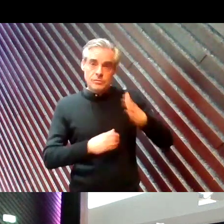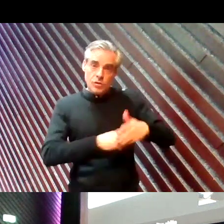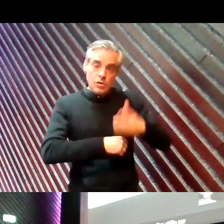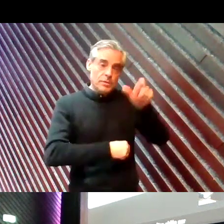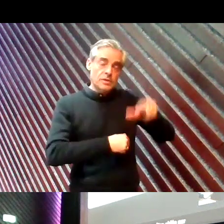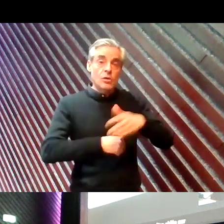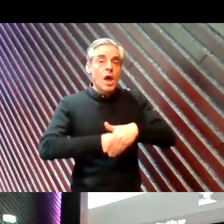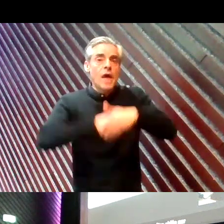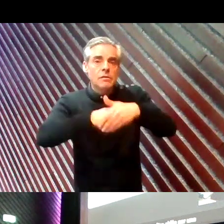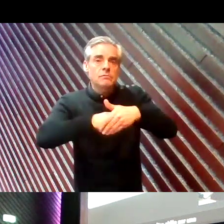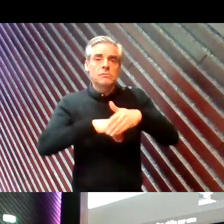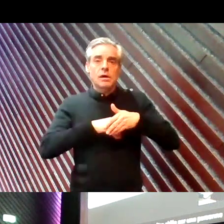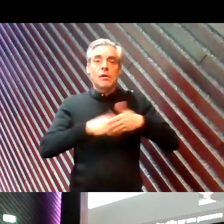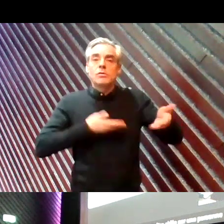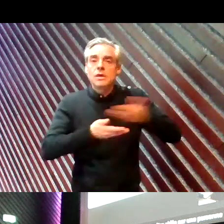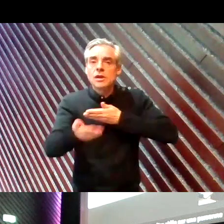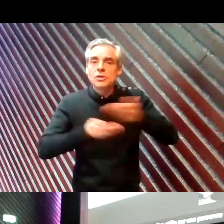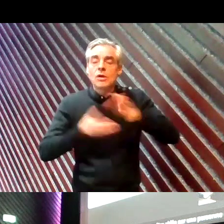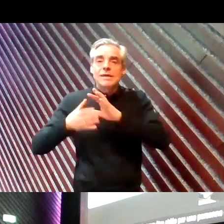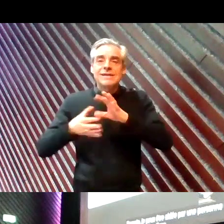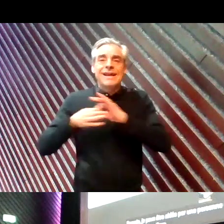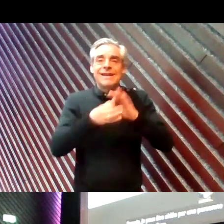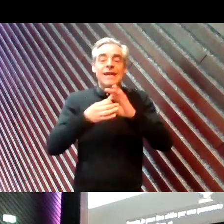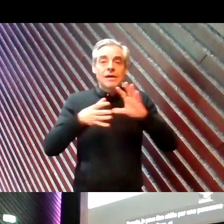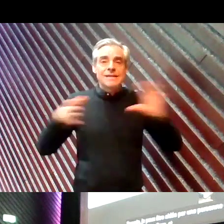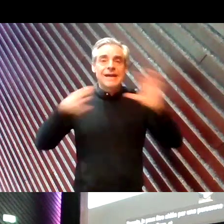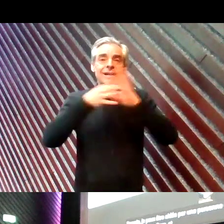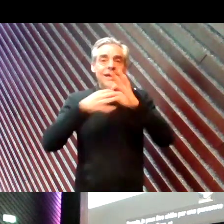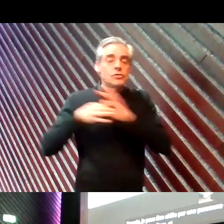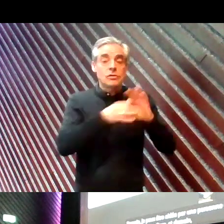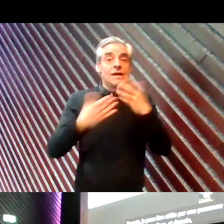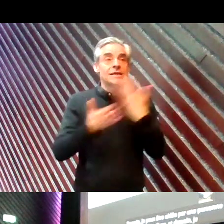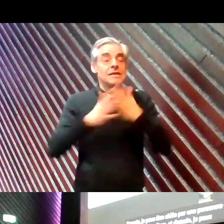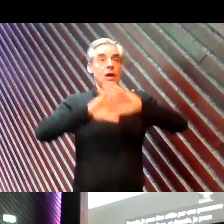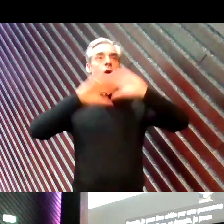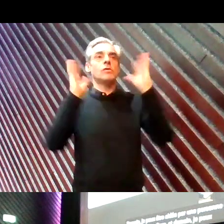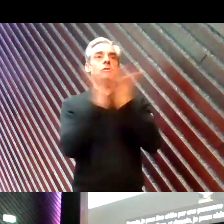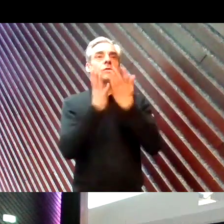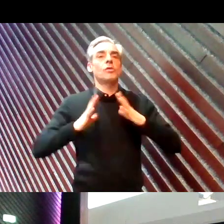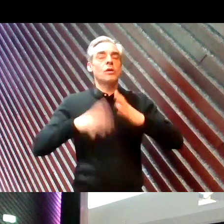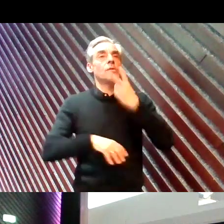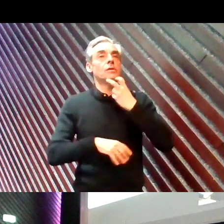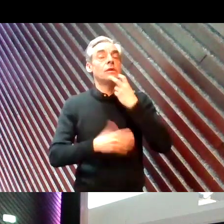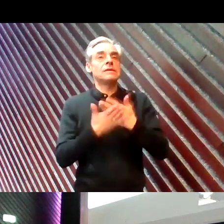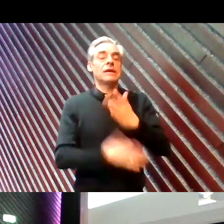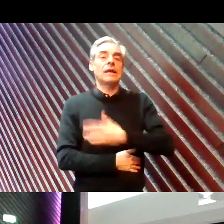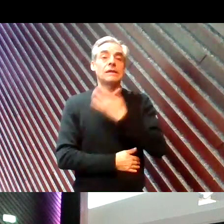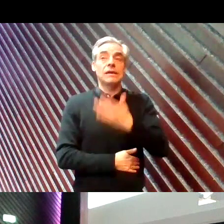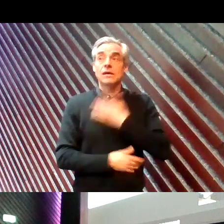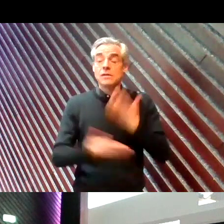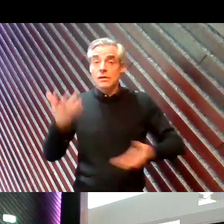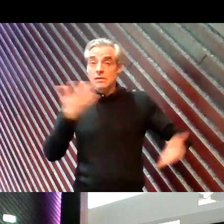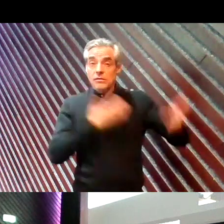une personne. Voilà. On est dans un lien de solidarité. C'est ça, l'engagement citoyen, c'est ça qui est extrêmement intéressant. Ça